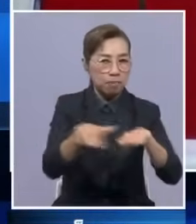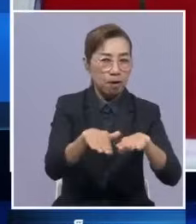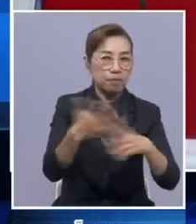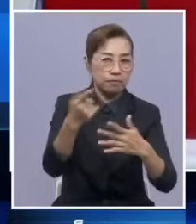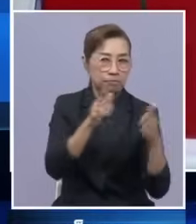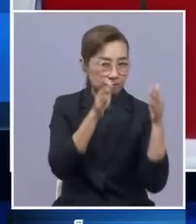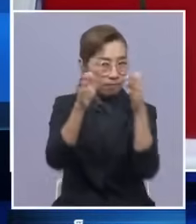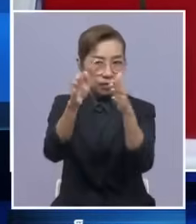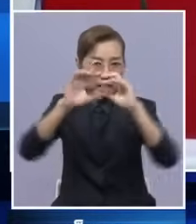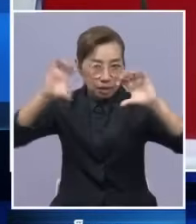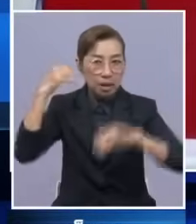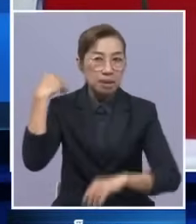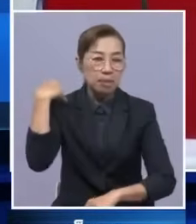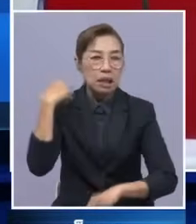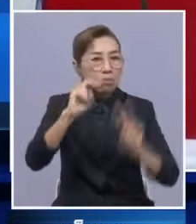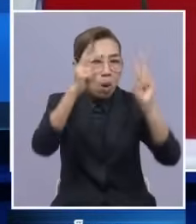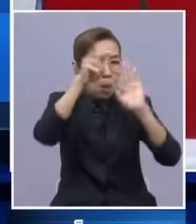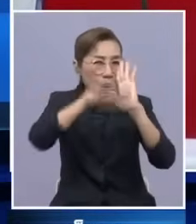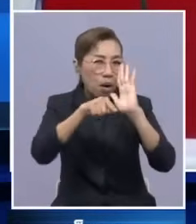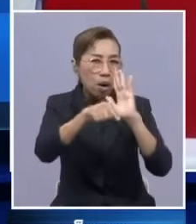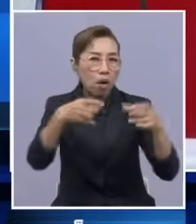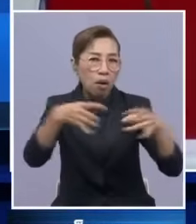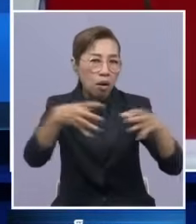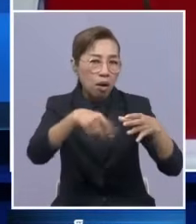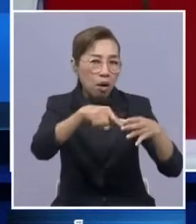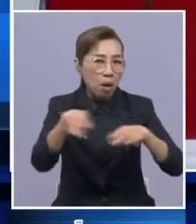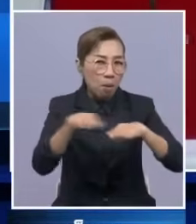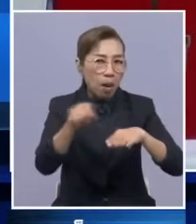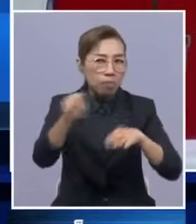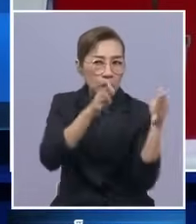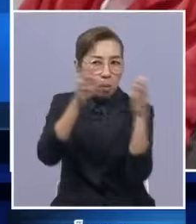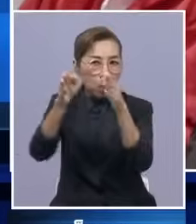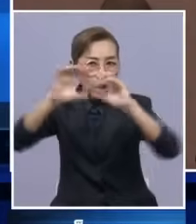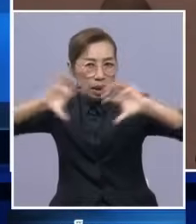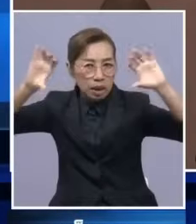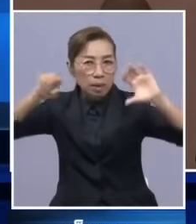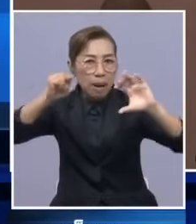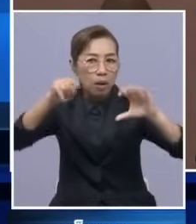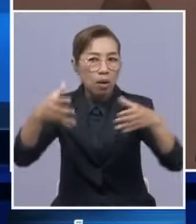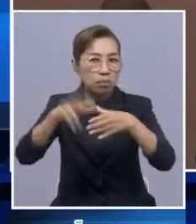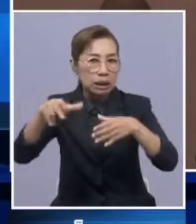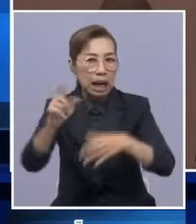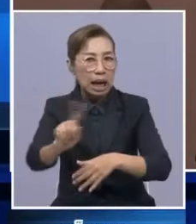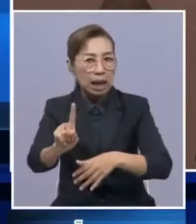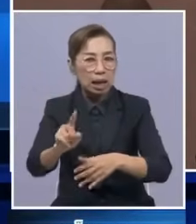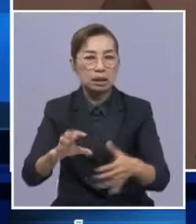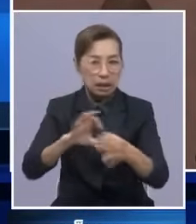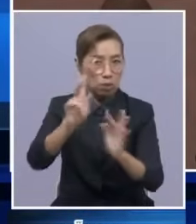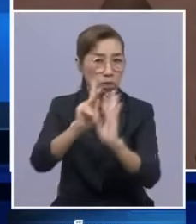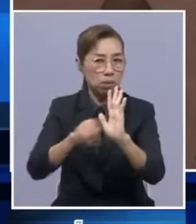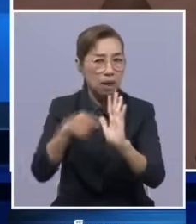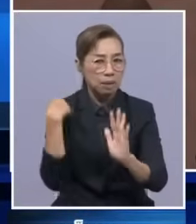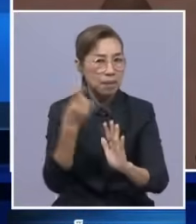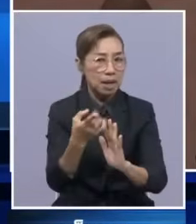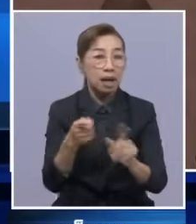อถล่มอยู่คุณผู้ชมคะลองไปไล่เรียงดูกันหน่อยว่ารัฐบาลพรรคเพื่อไทยเนี่ยจะเจอกับเก กมนิติสงครามด้านไหนบ้าง แล้วก็ไม่ใช่ว่า